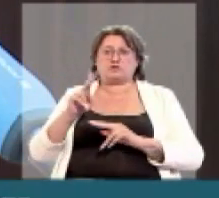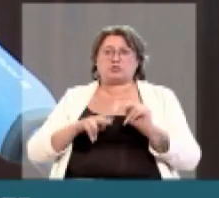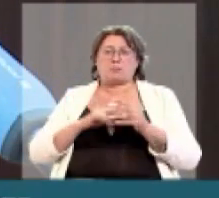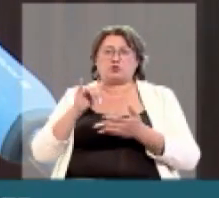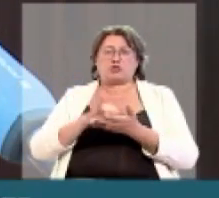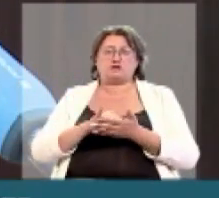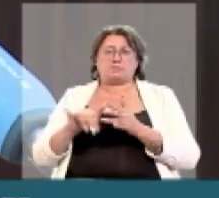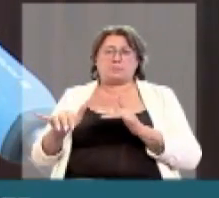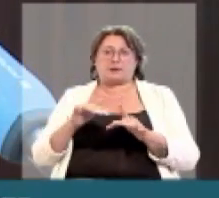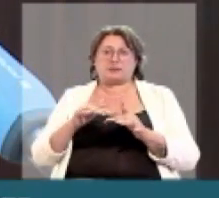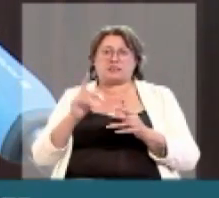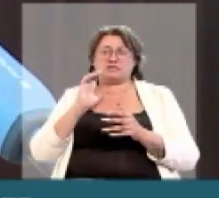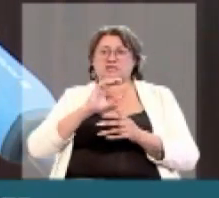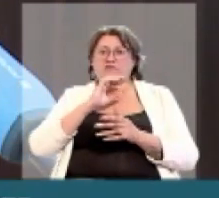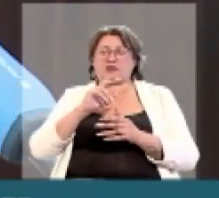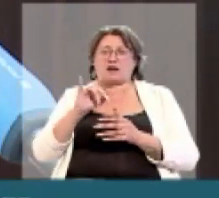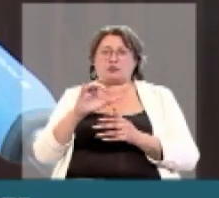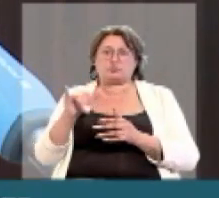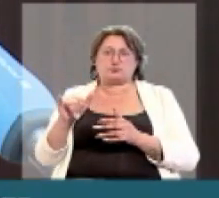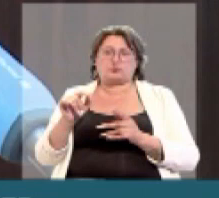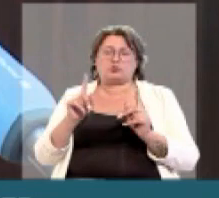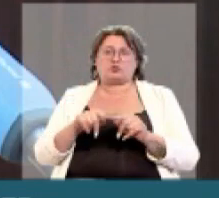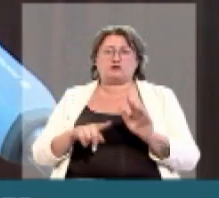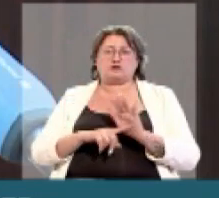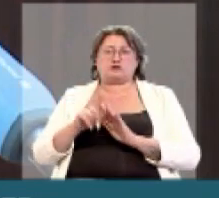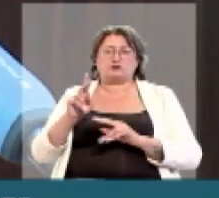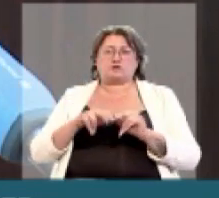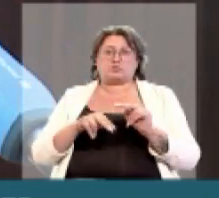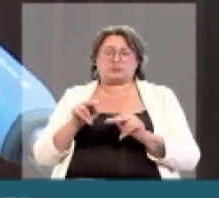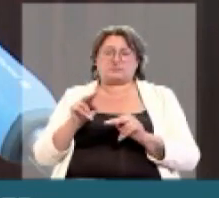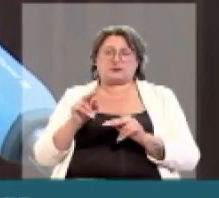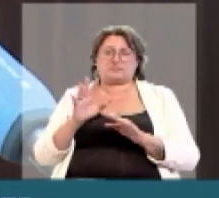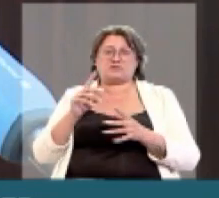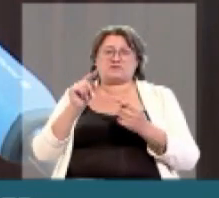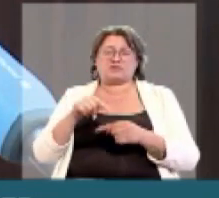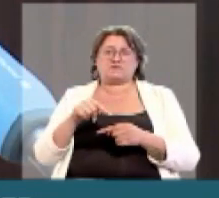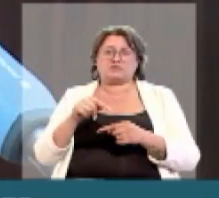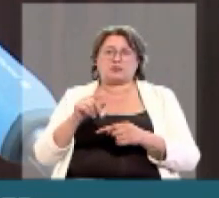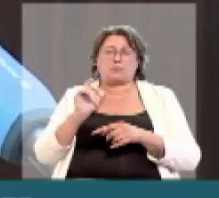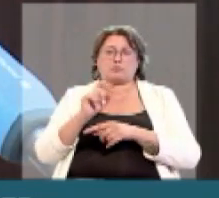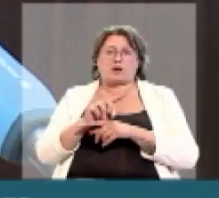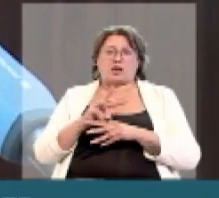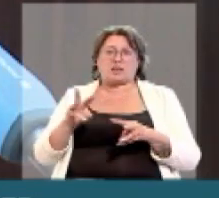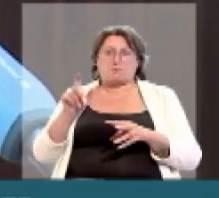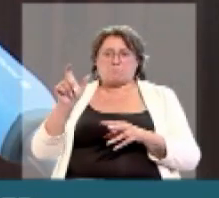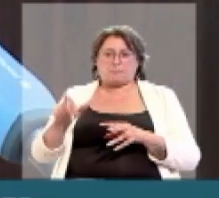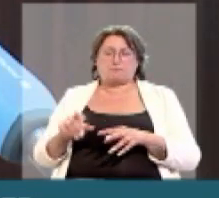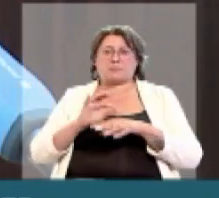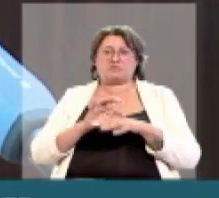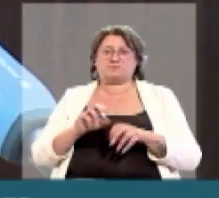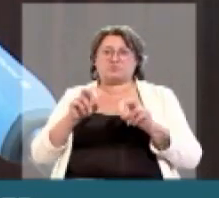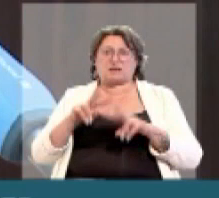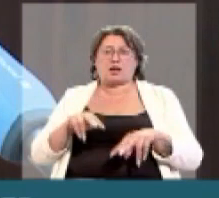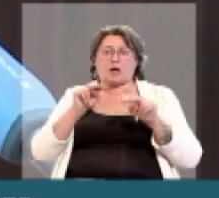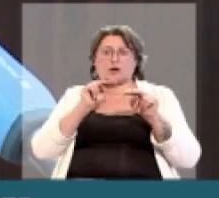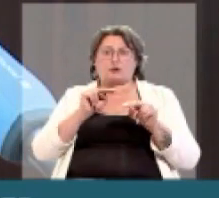Бұдан бөлек құрылыс монтаждау шаралары басталды. Қарасу ауданының солтүстігінде де құрылыс бастау алды. Осыған сәйкес аудан әкіміне арнайы бақылау